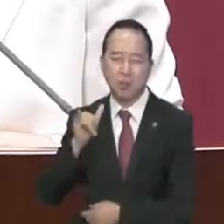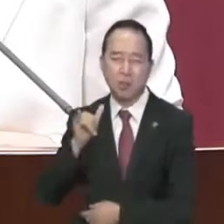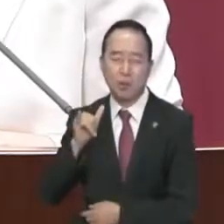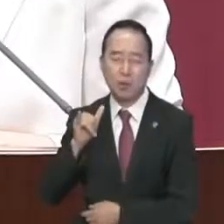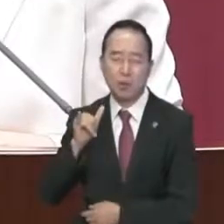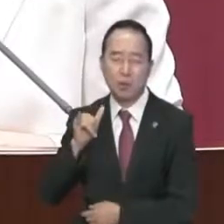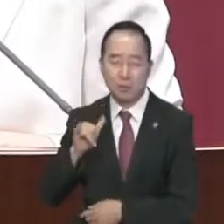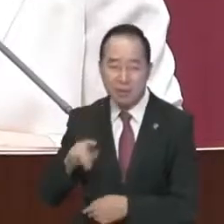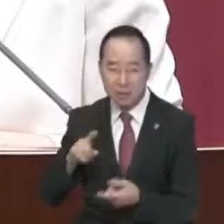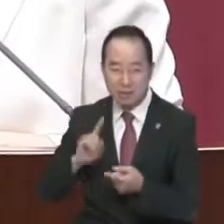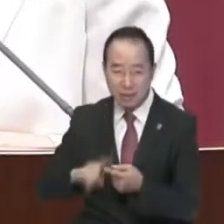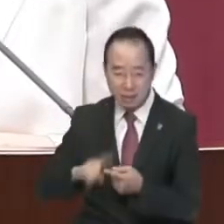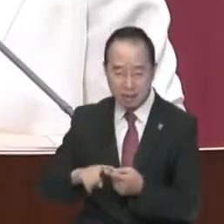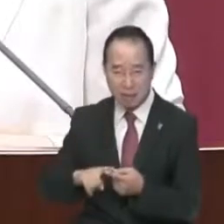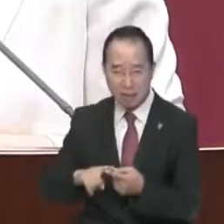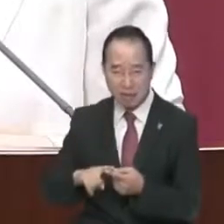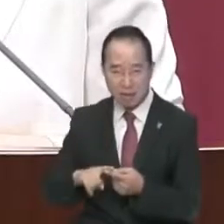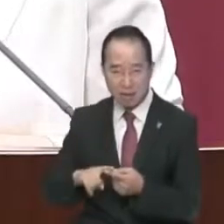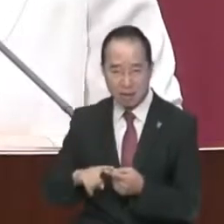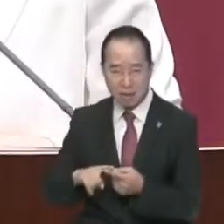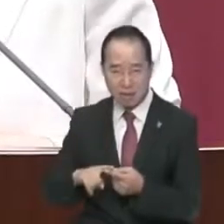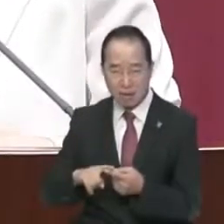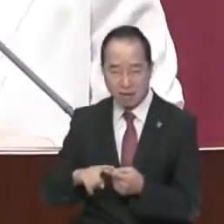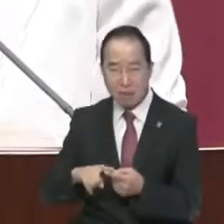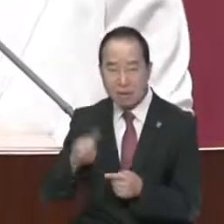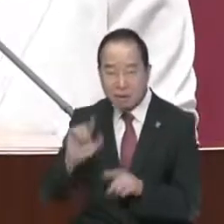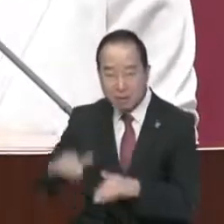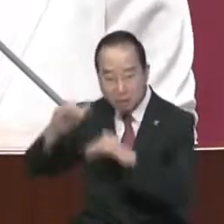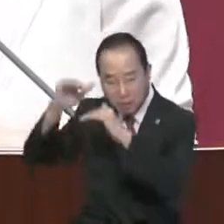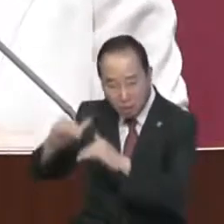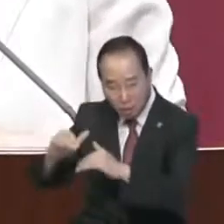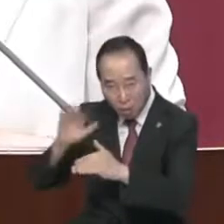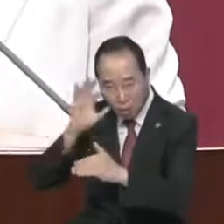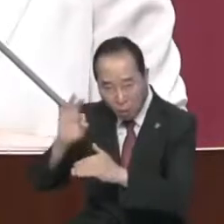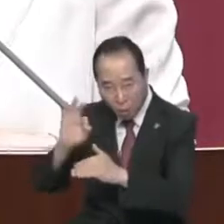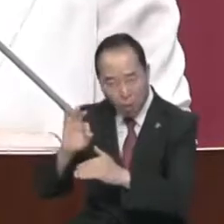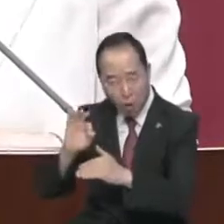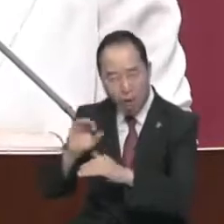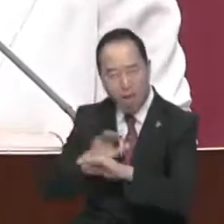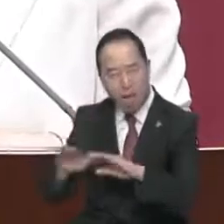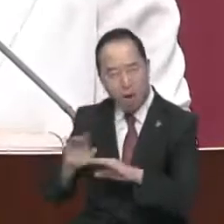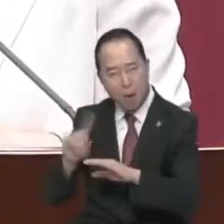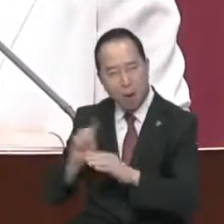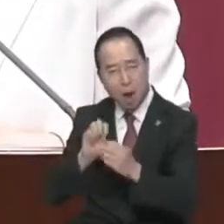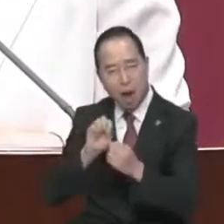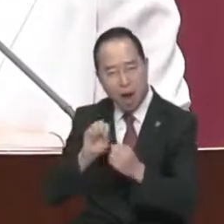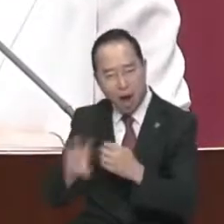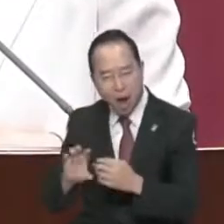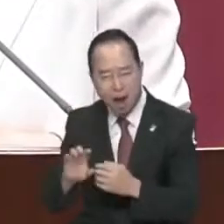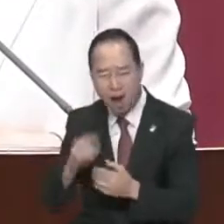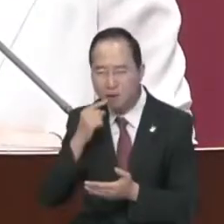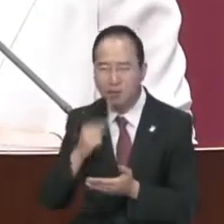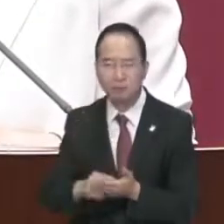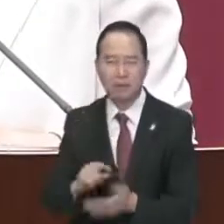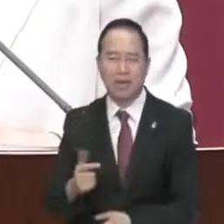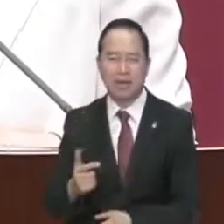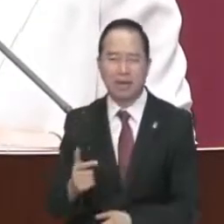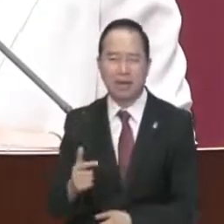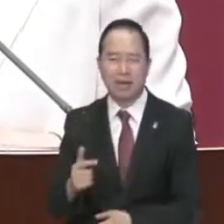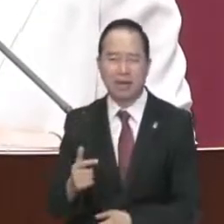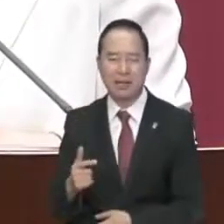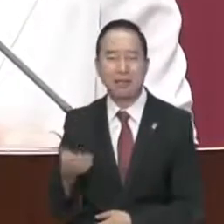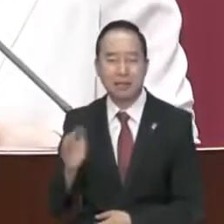자리에서 제가 그 케이스를 정확하게 보고 어떤 대안이 있을지를 답하기는 조금 쉽지 않은 것 같습니다만은